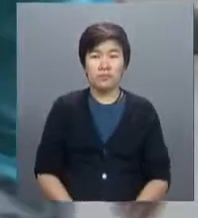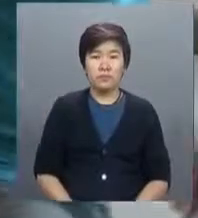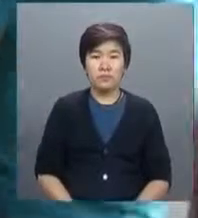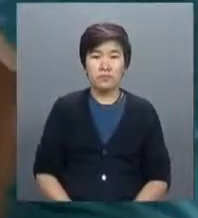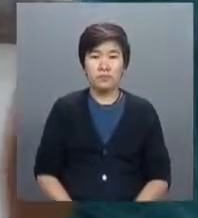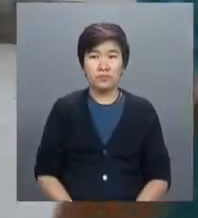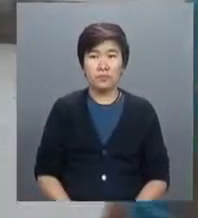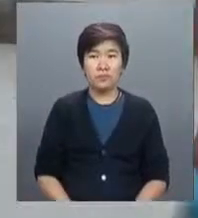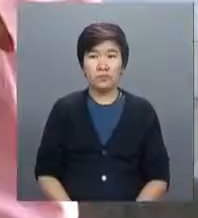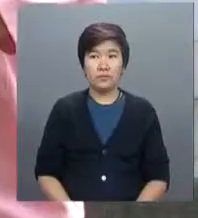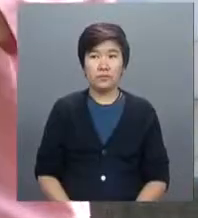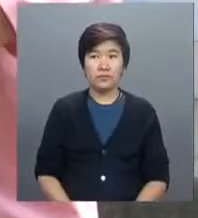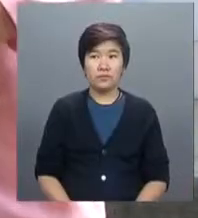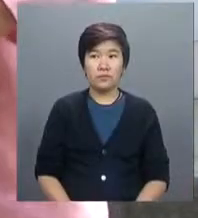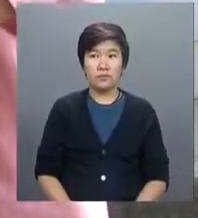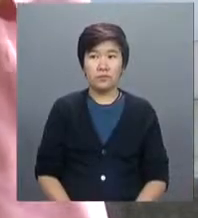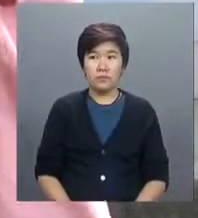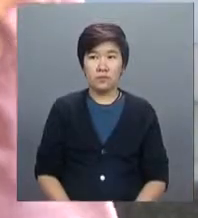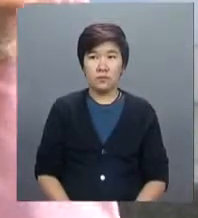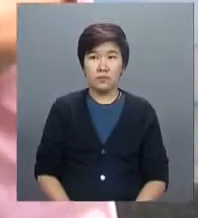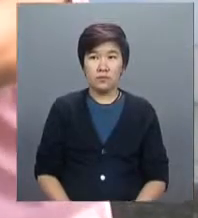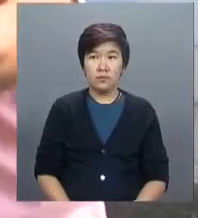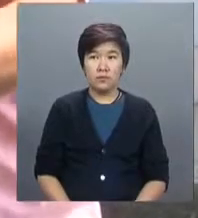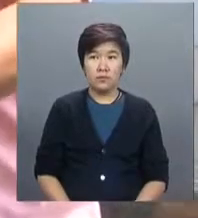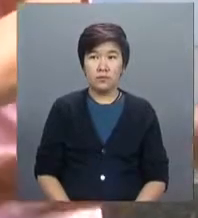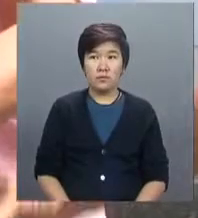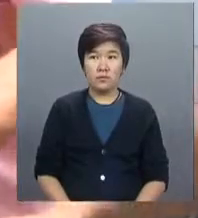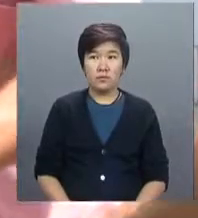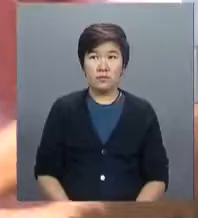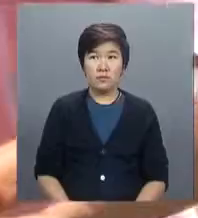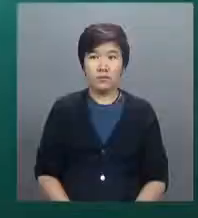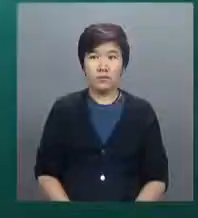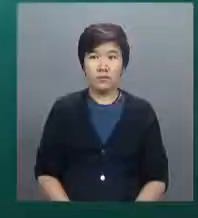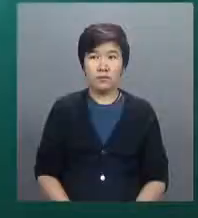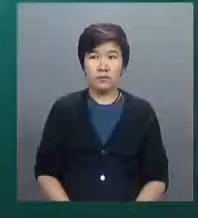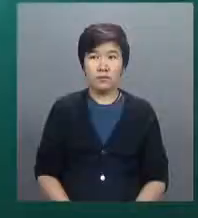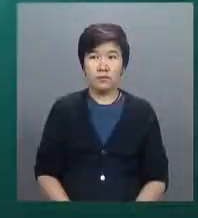ไปงานนี้ไปหน่อยไปด้วยไปได้รอบ